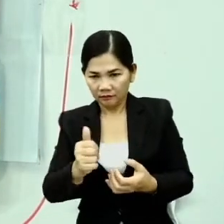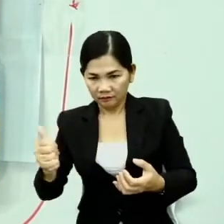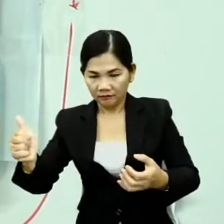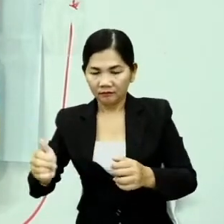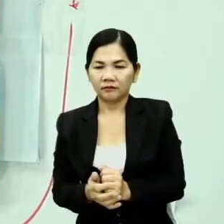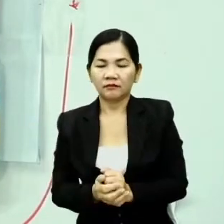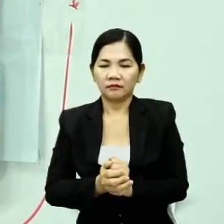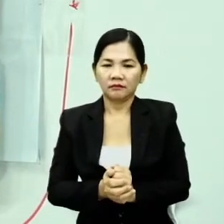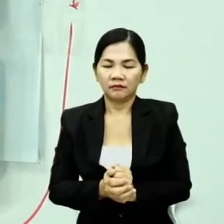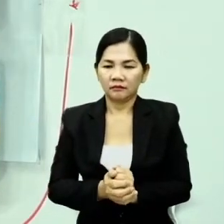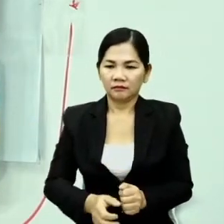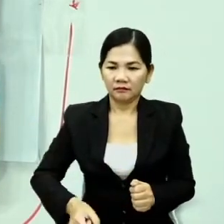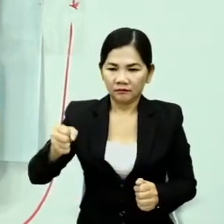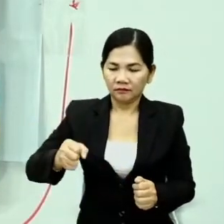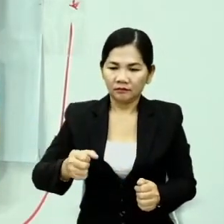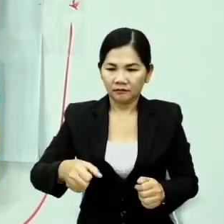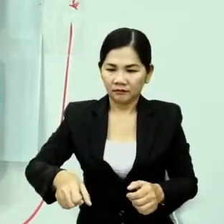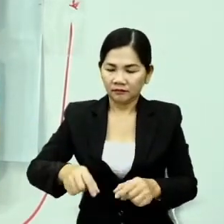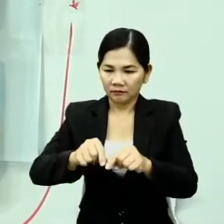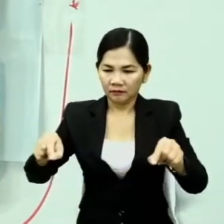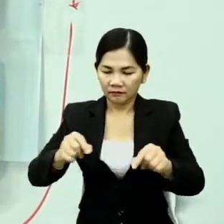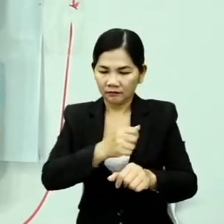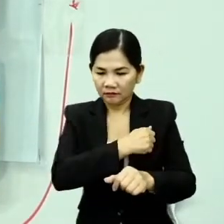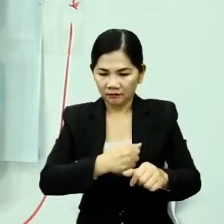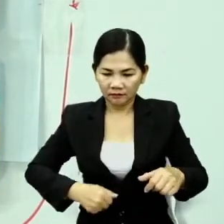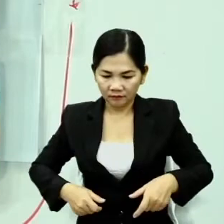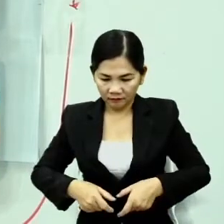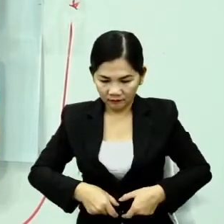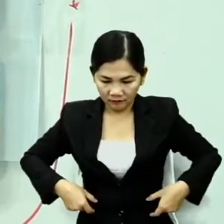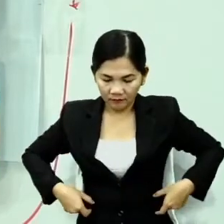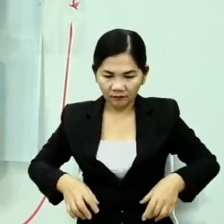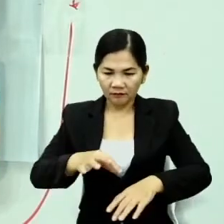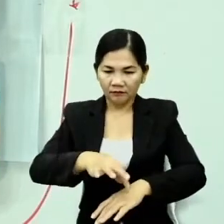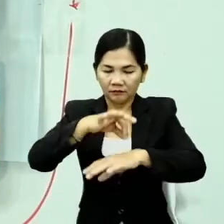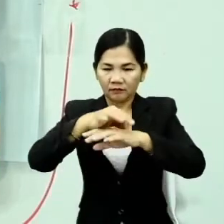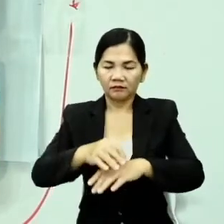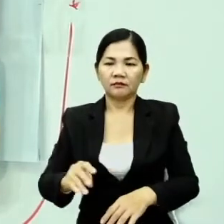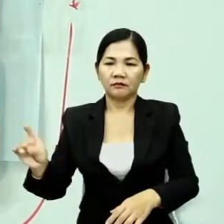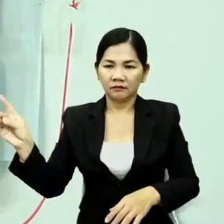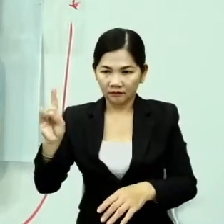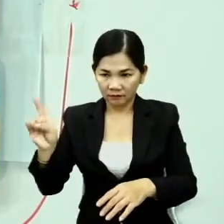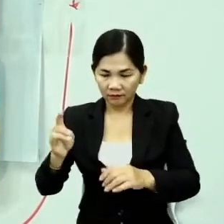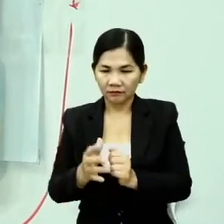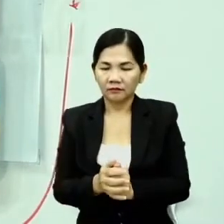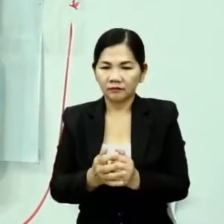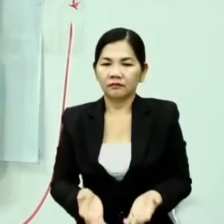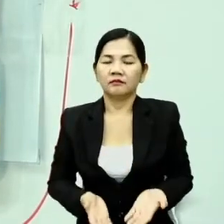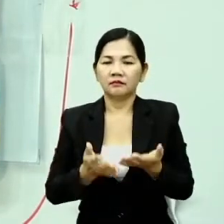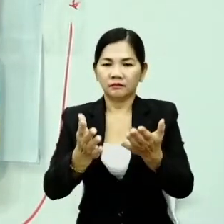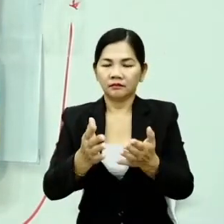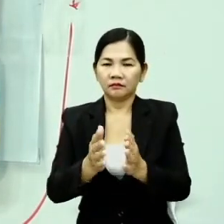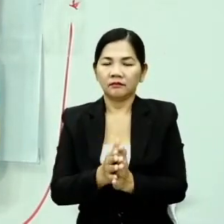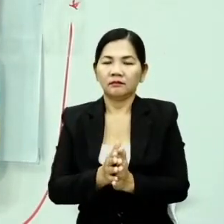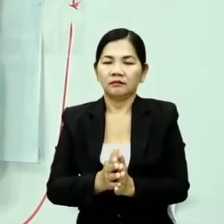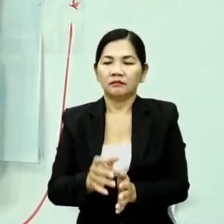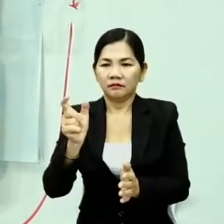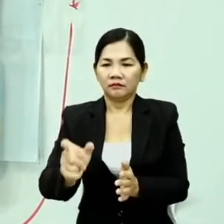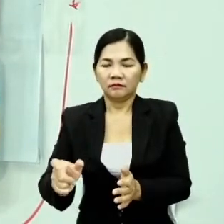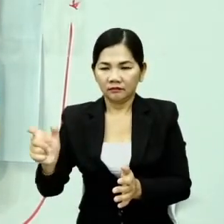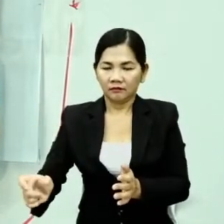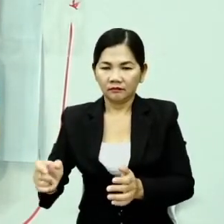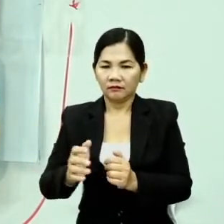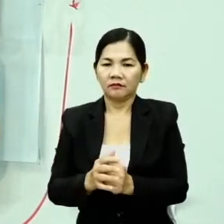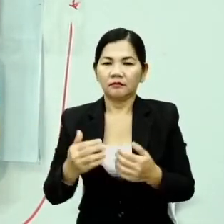pru cả bộp cha cả tam nắng cha sai cả bát đấy cứ thua âm pí máy sạt chẳng cha việc bắt đầu bị giàu đo mà đủ dưỡng cứ việc bắt đầu ấy cái